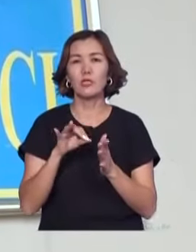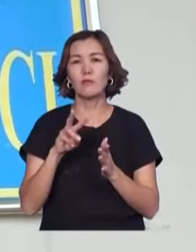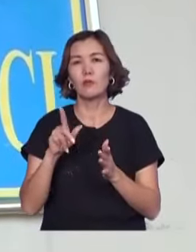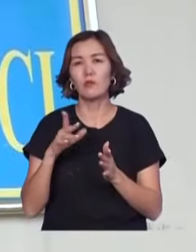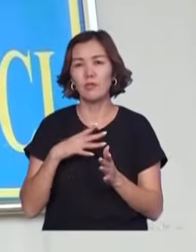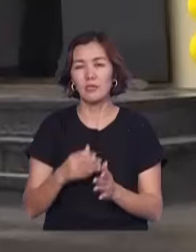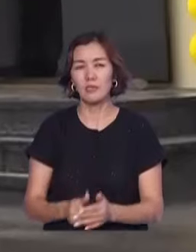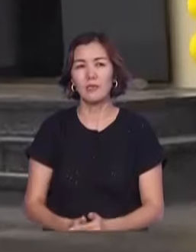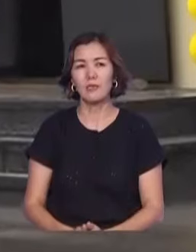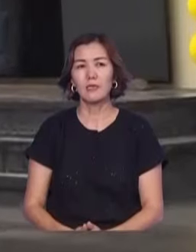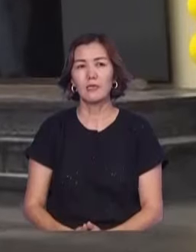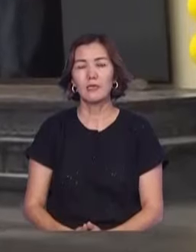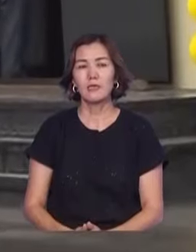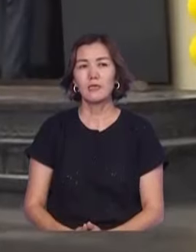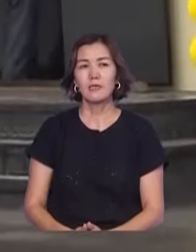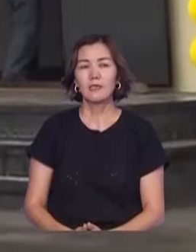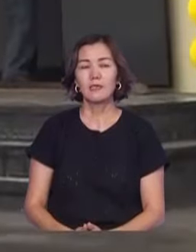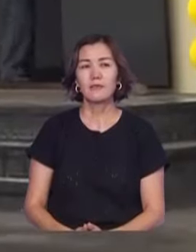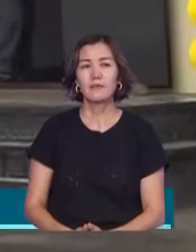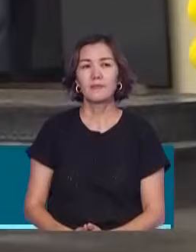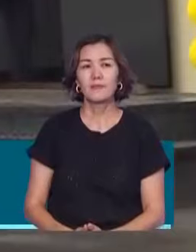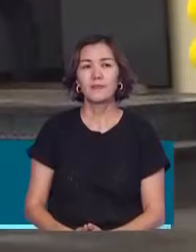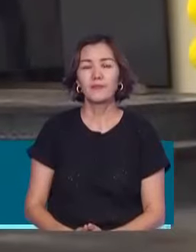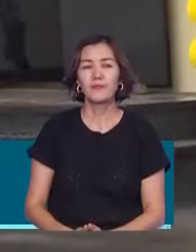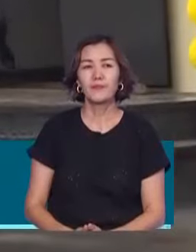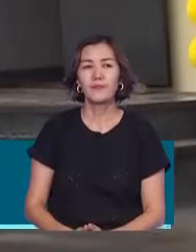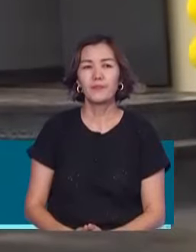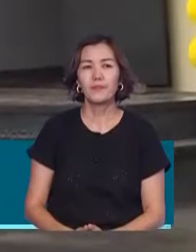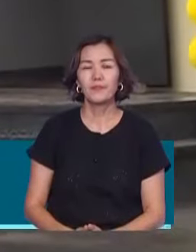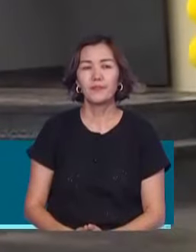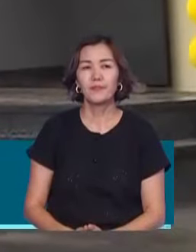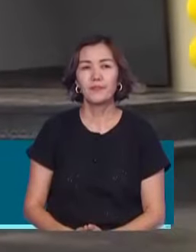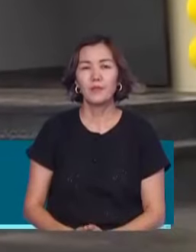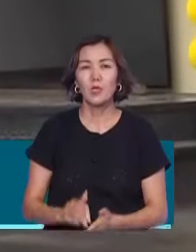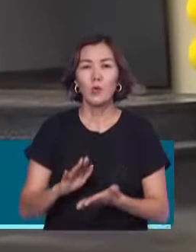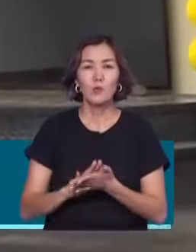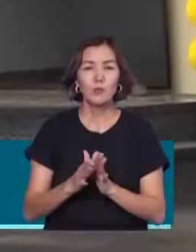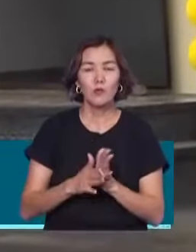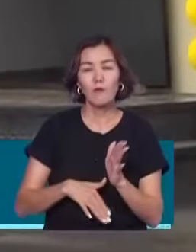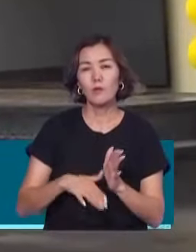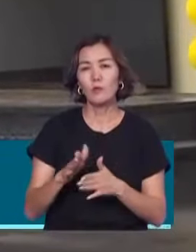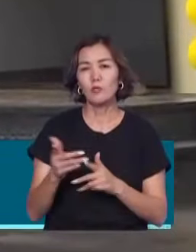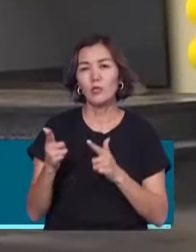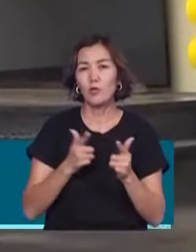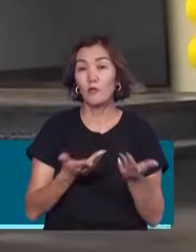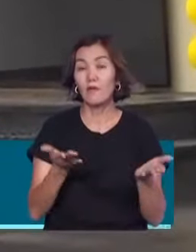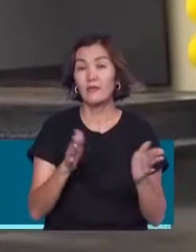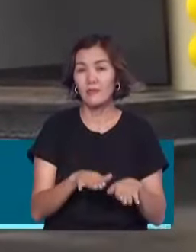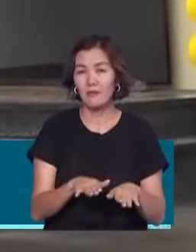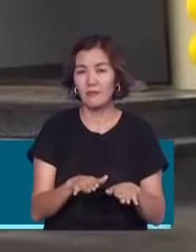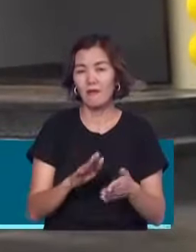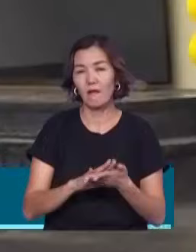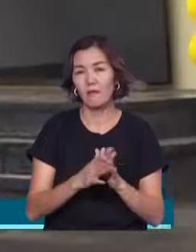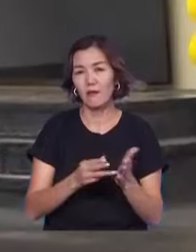тенге. Поговорили, срочники, солдаты служат здесь. Они говорят, такие условия, теперь мы готовы остаться на